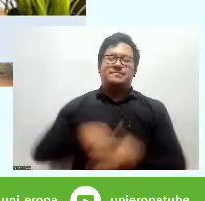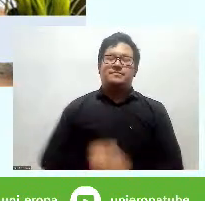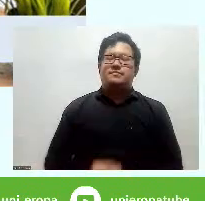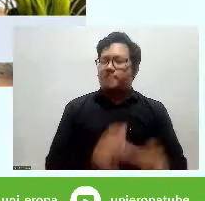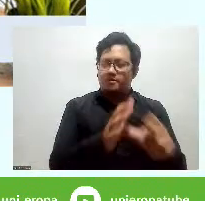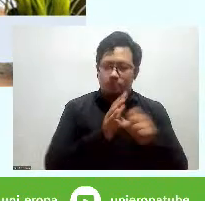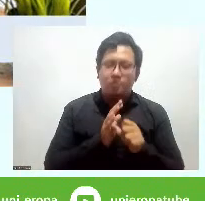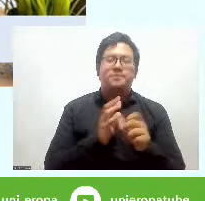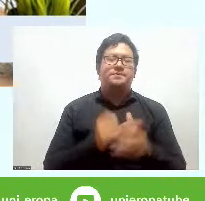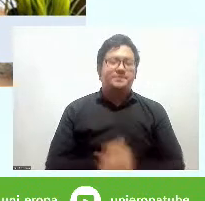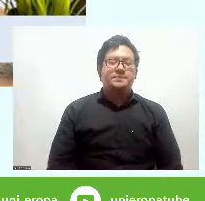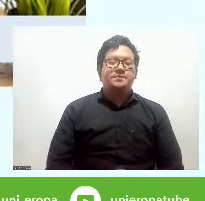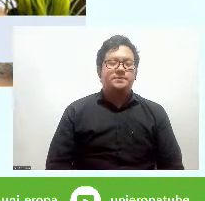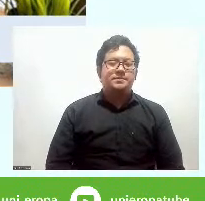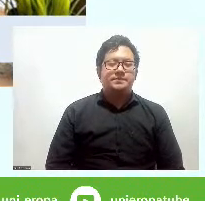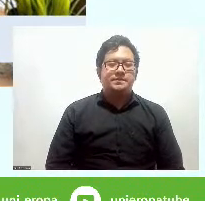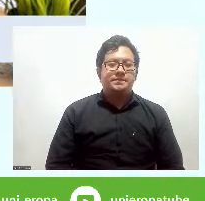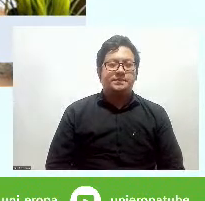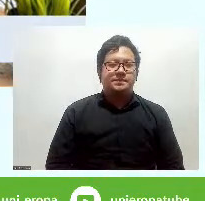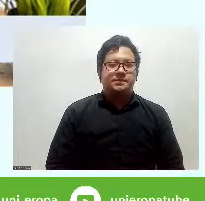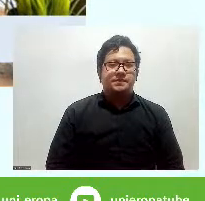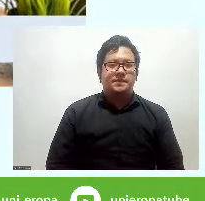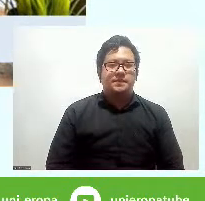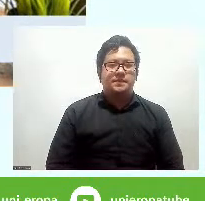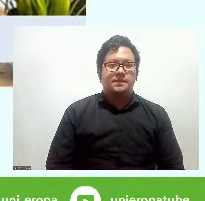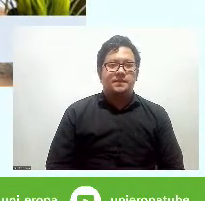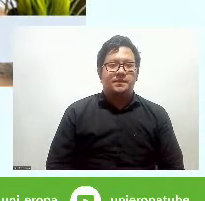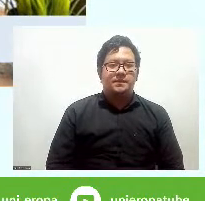Home cover by khai